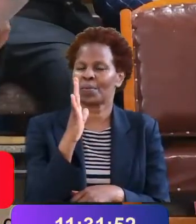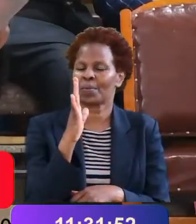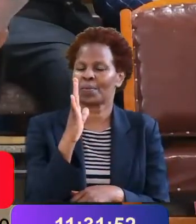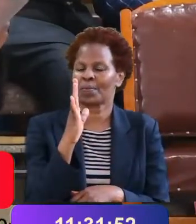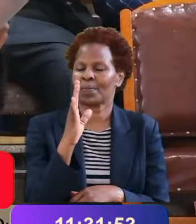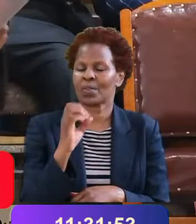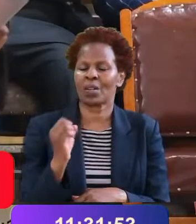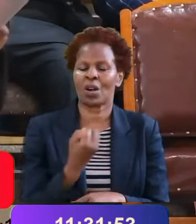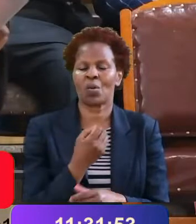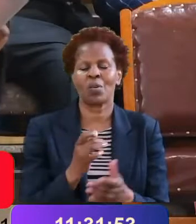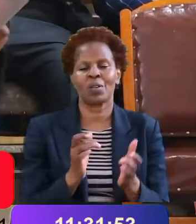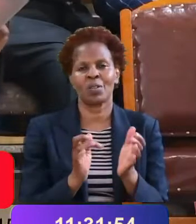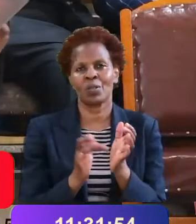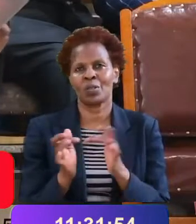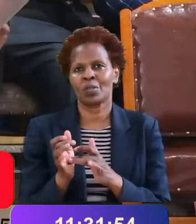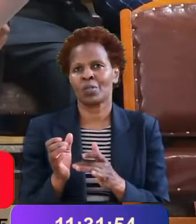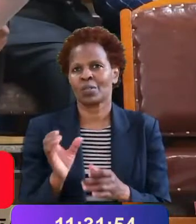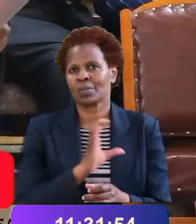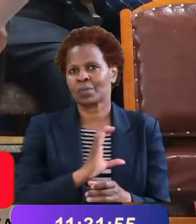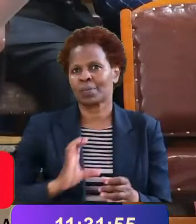wetu Yesu Kristo.